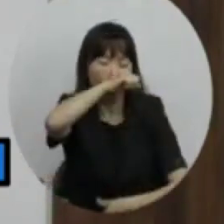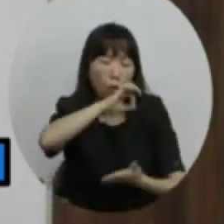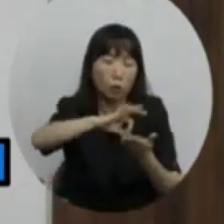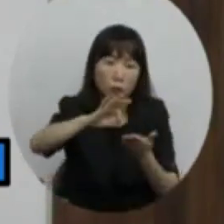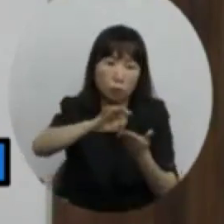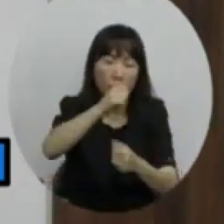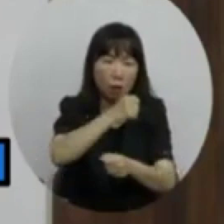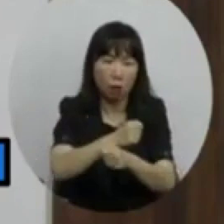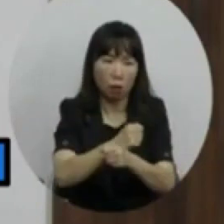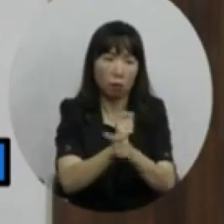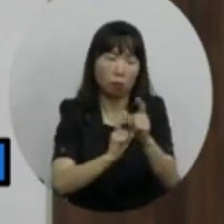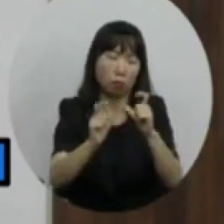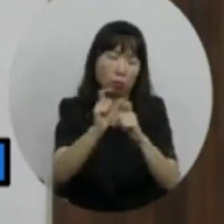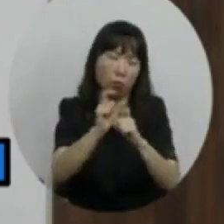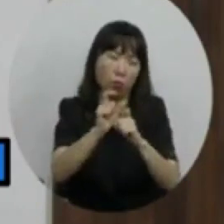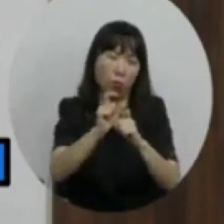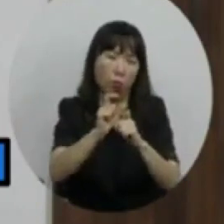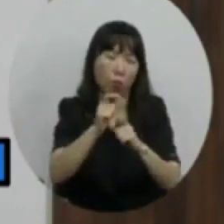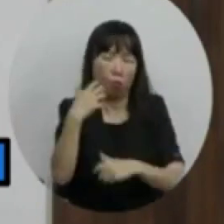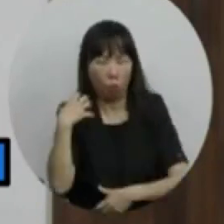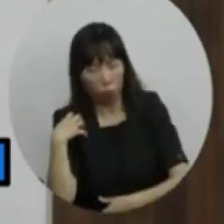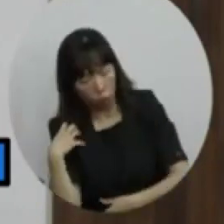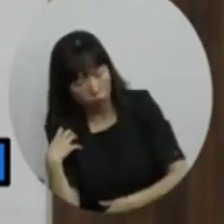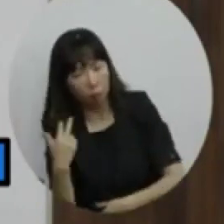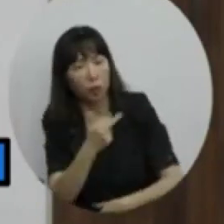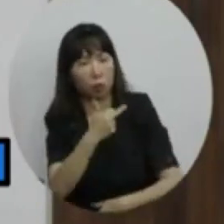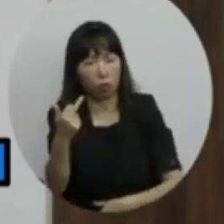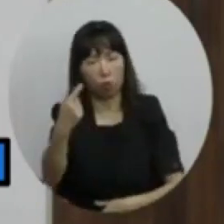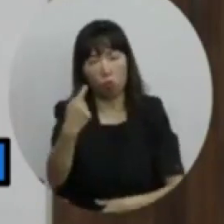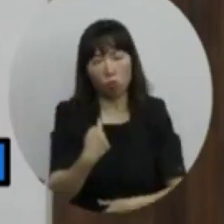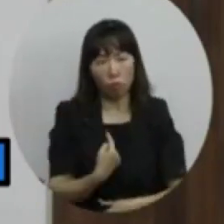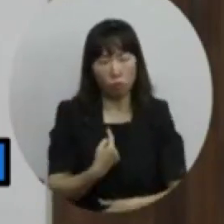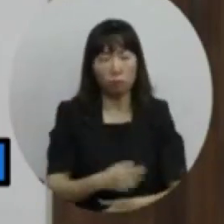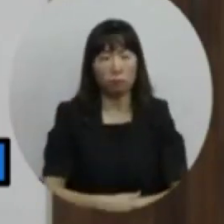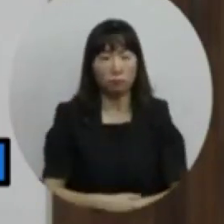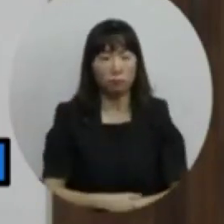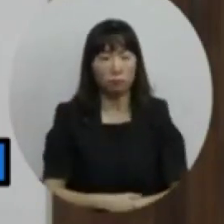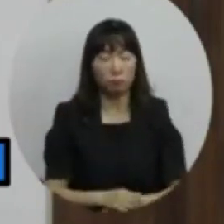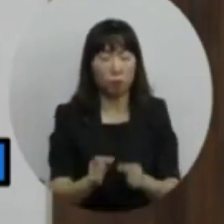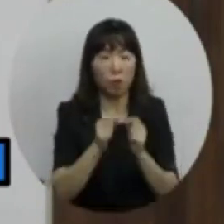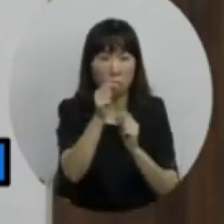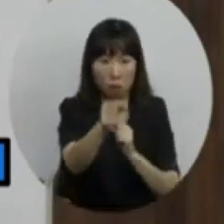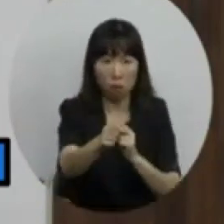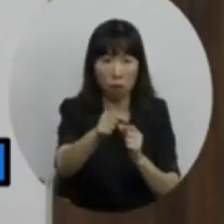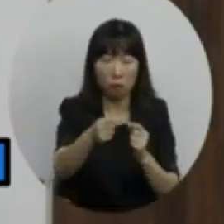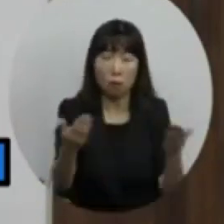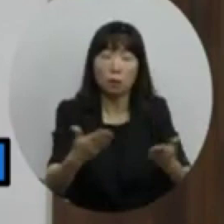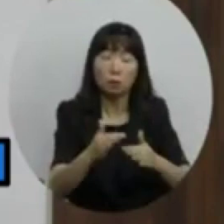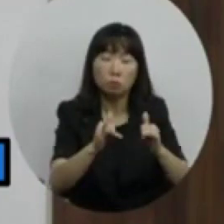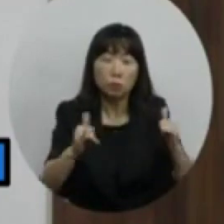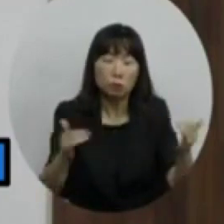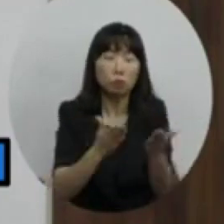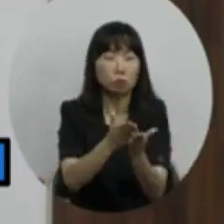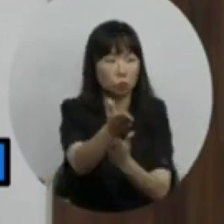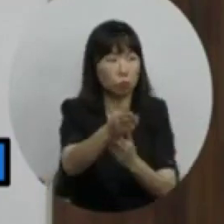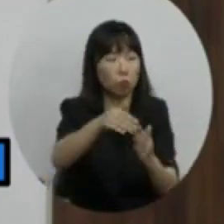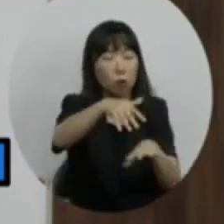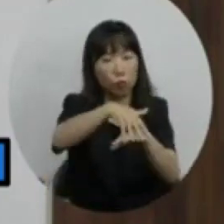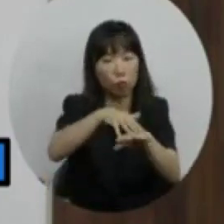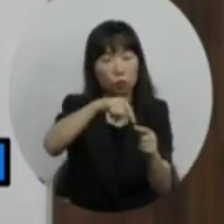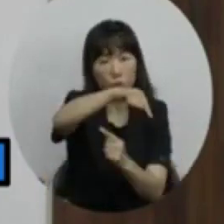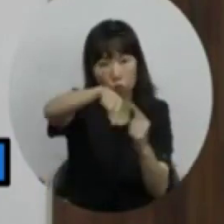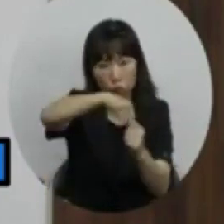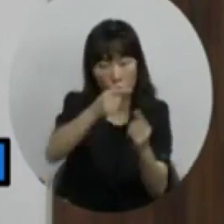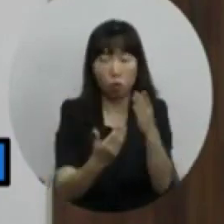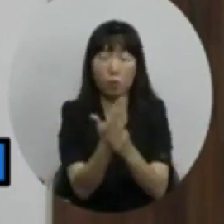권한을 과도하게 운영하는 사례라고 생각합니다. 그리고 장기간 집행부에 방문한 조직 운영으로 발생한